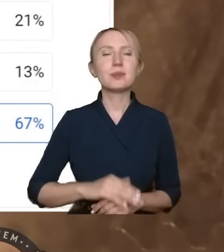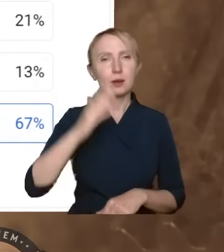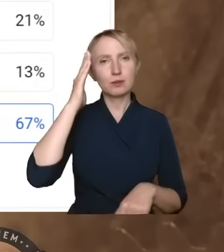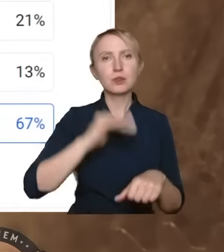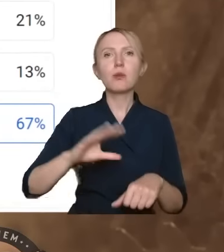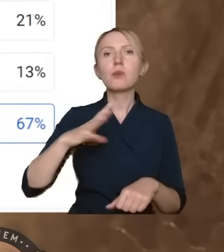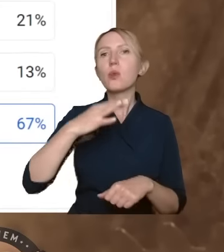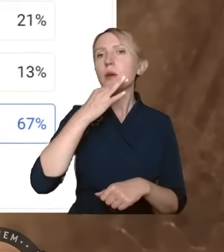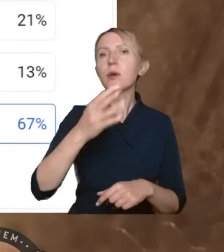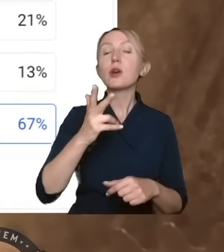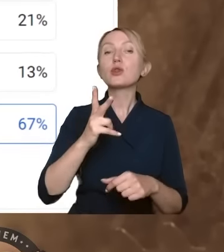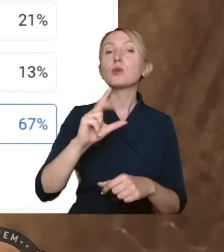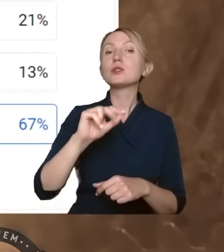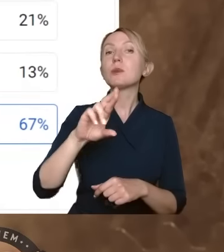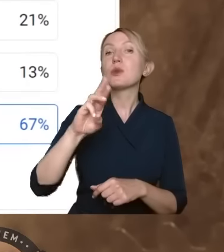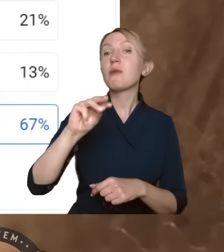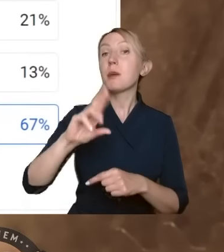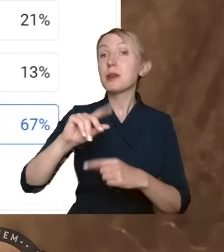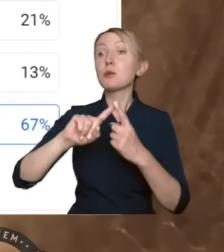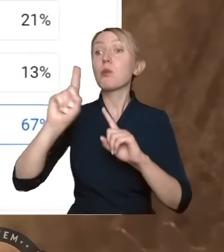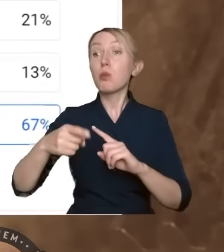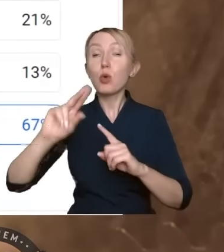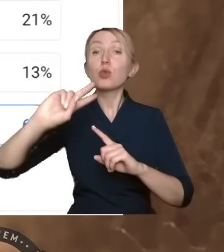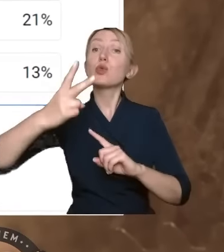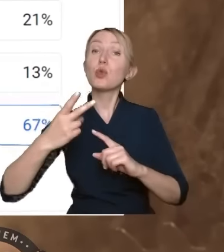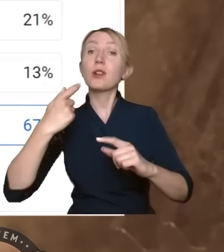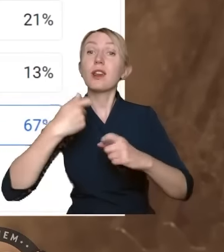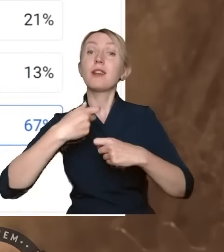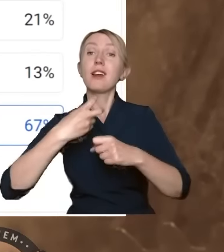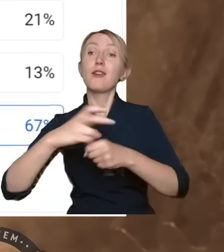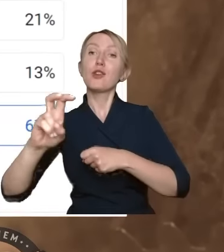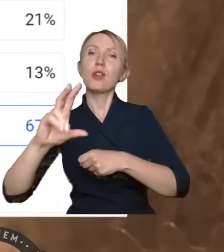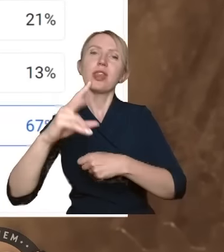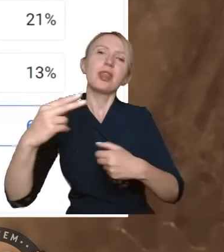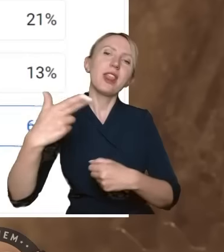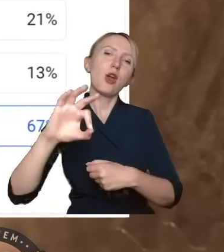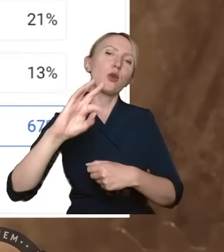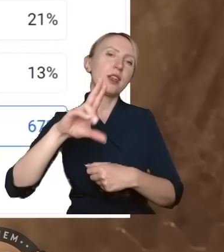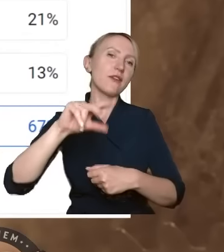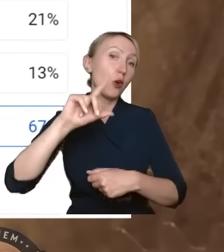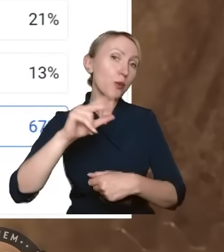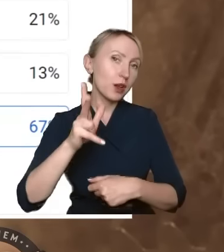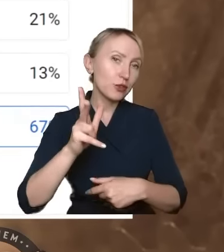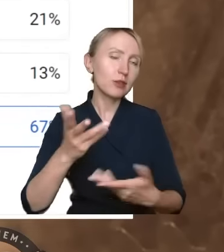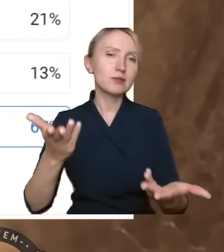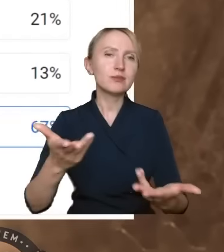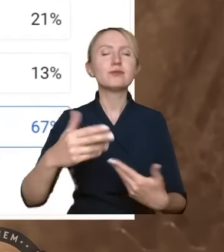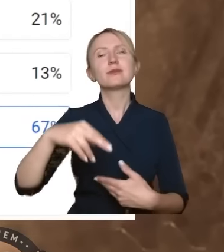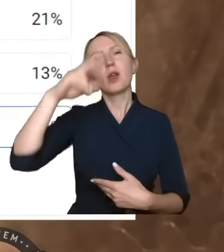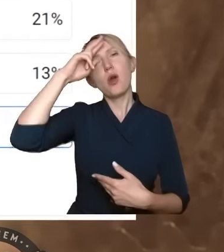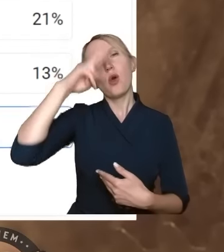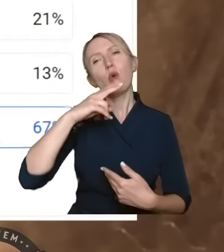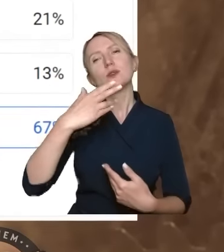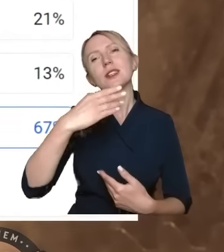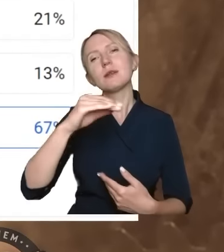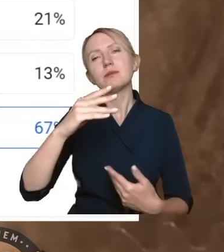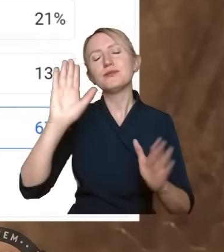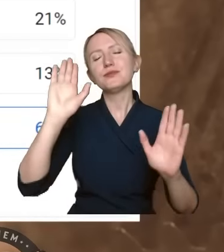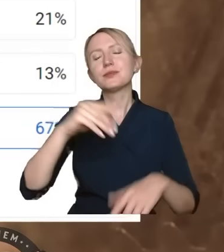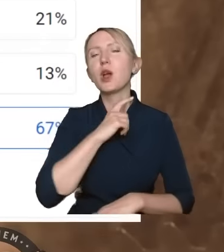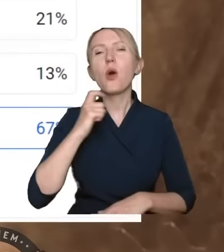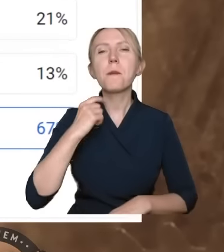kto po Przemysławie Babiarzu zostanie wyrzucony z Neo TVP. No i ojciec Mateusz za